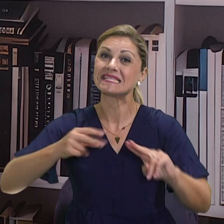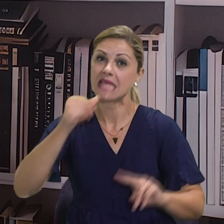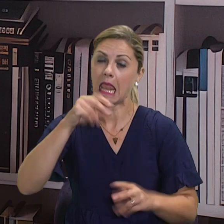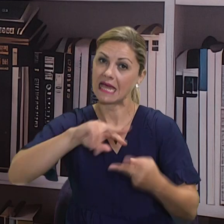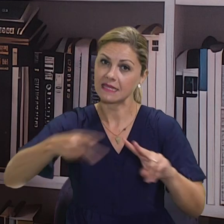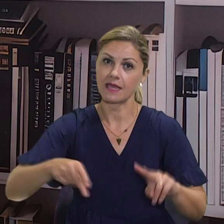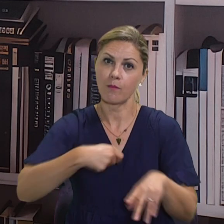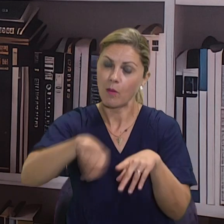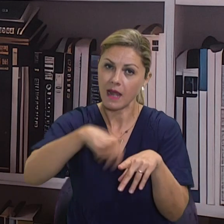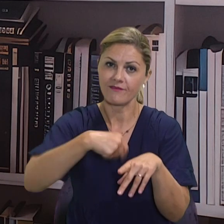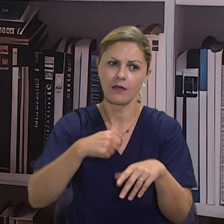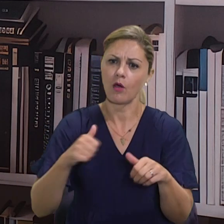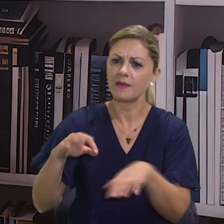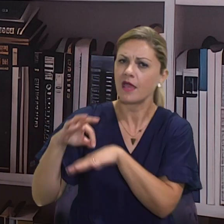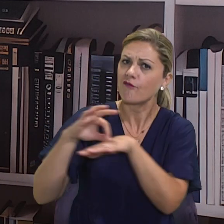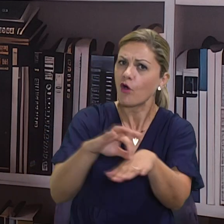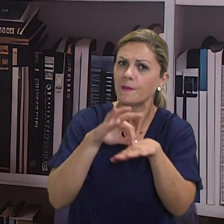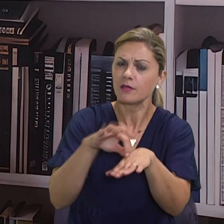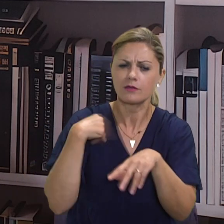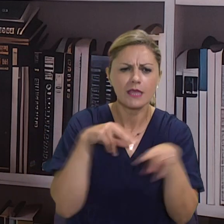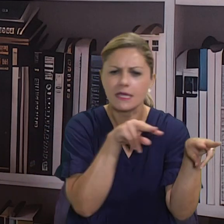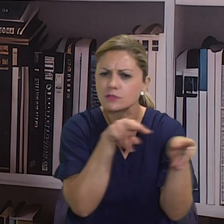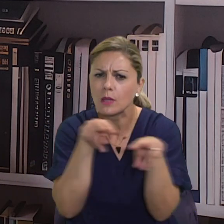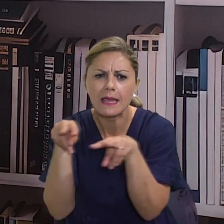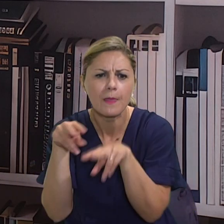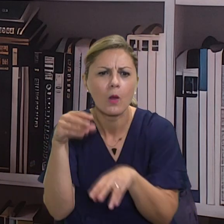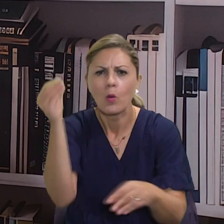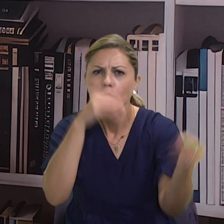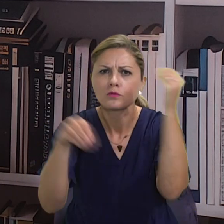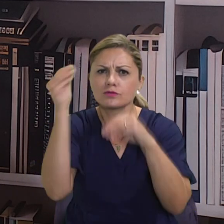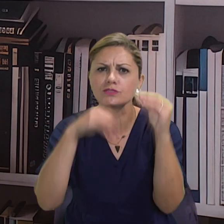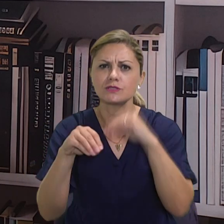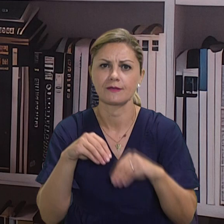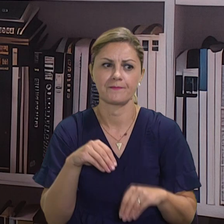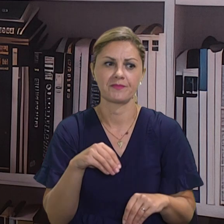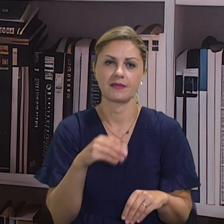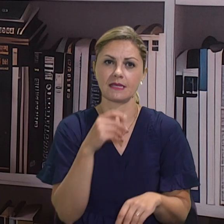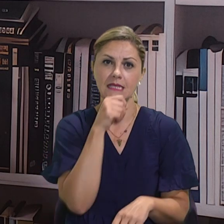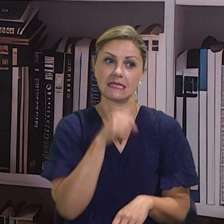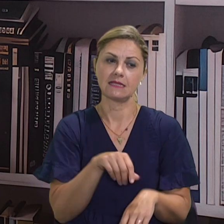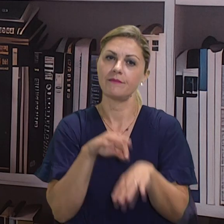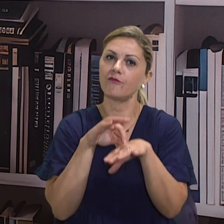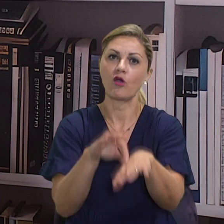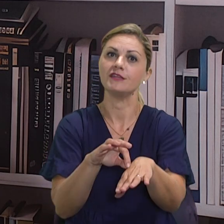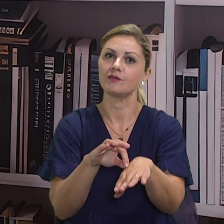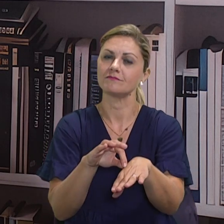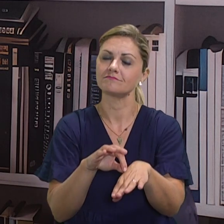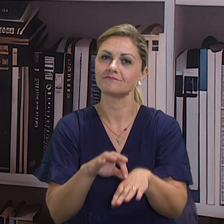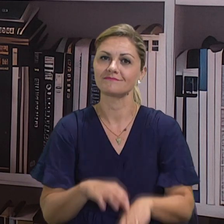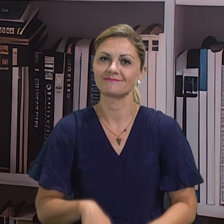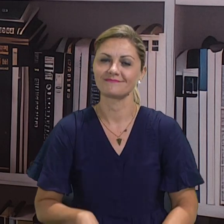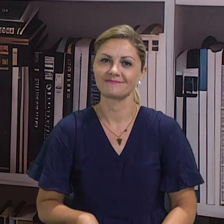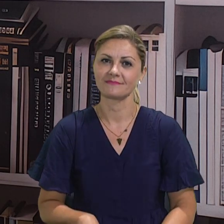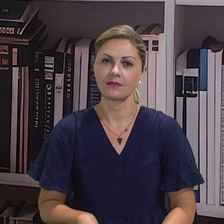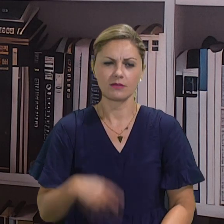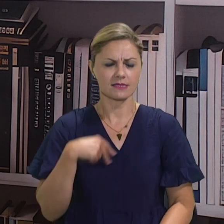jedan vodoinstalater. Onda bi s njime išao, kad je radio po kućama, ima svoj obrt, onda bi mu išao pomoć